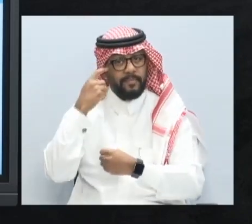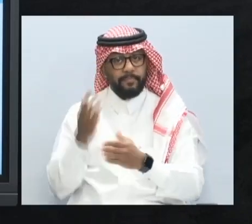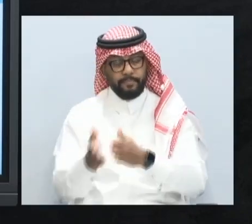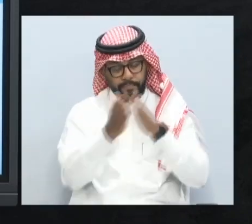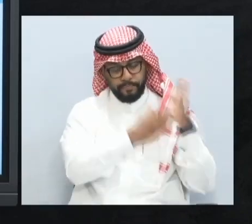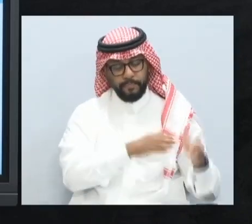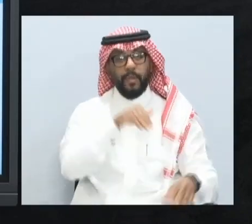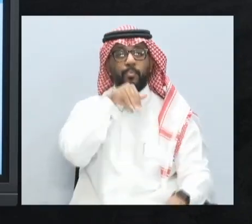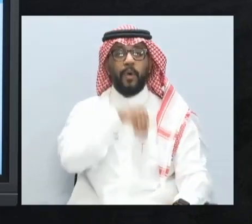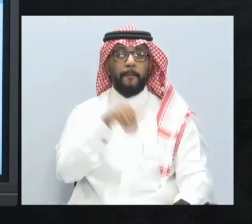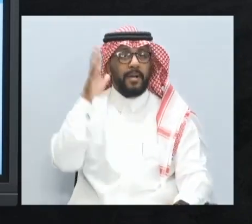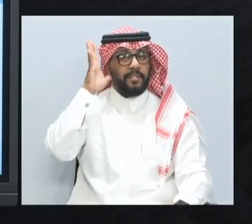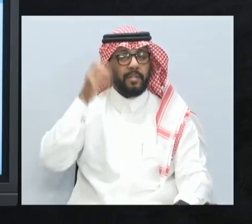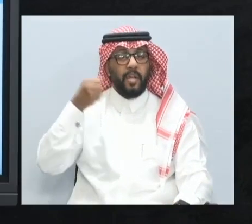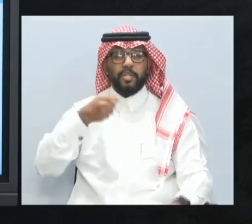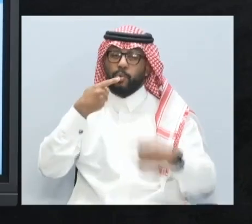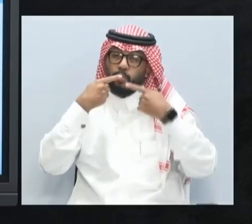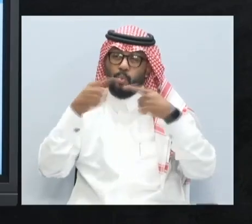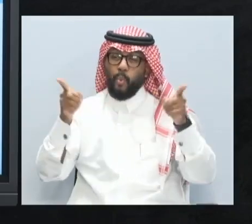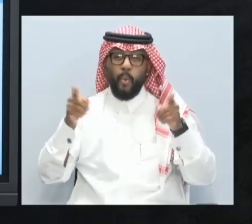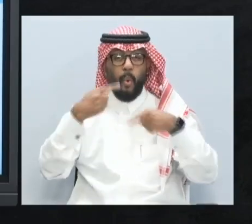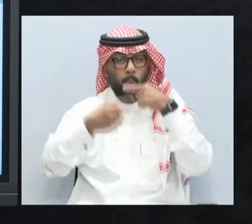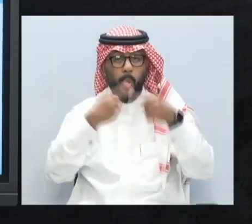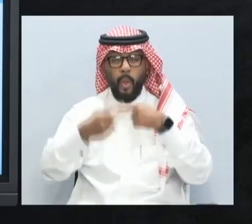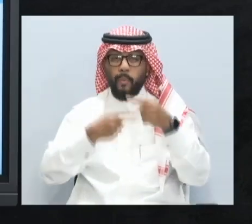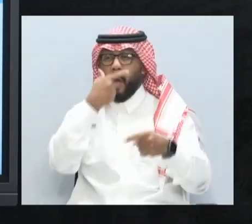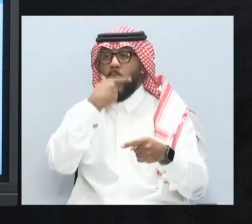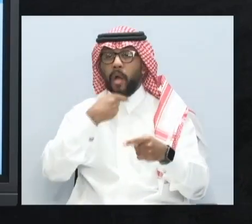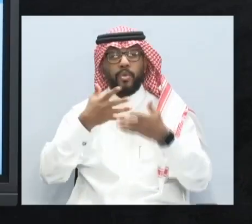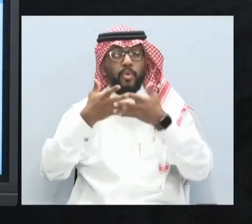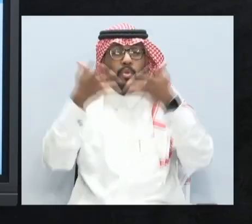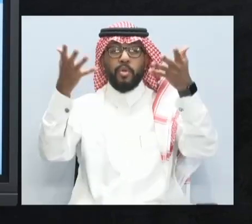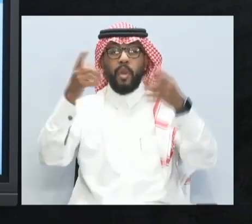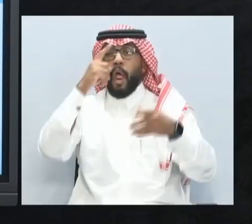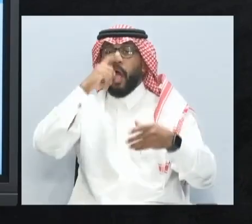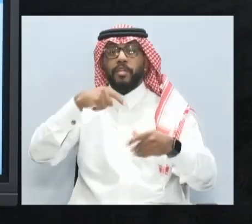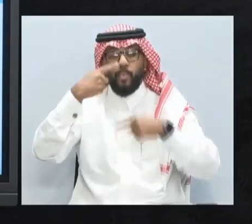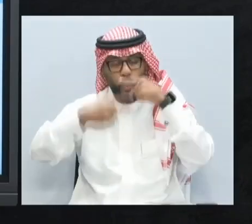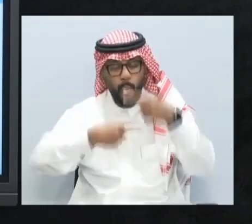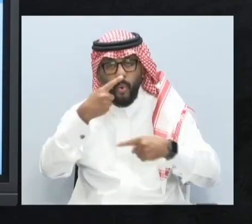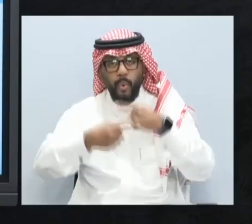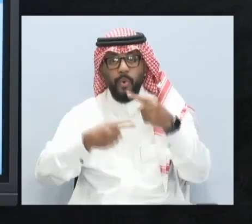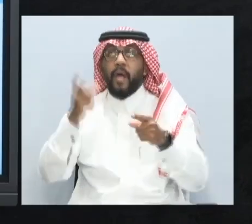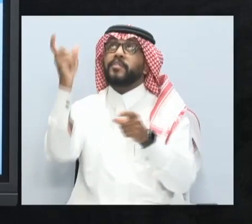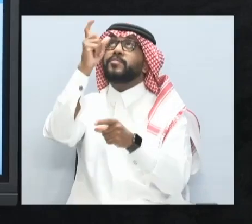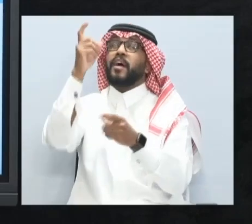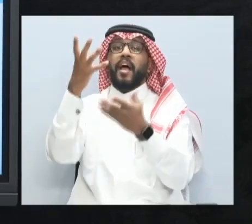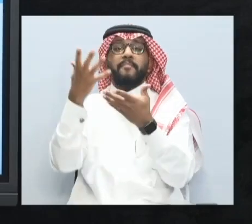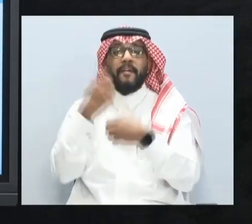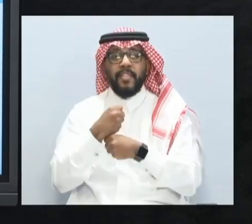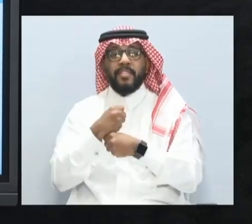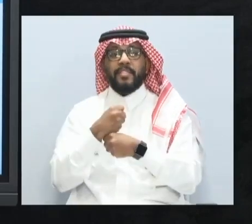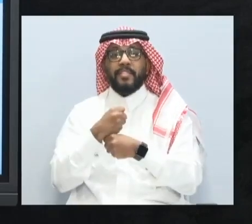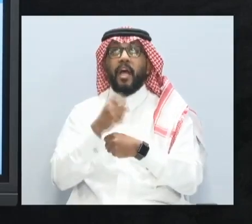عليه وسلم اخبرنا باحاديث كثيره ان من قالها فانه سيحفظه الله سبحانه وتعالى وكفى بالله